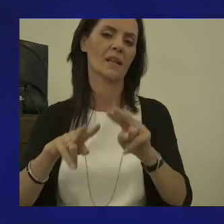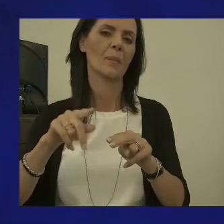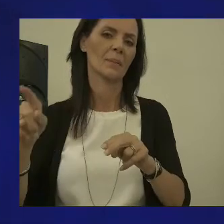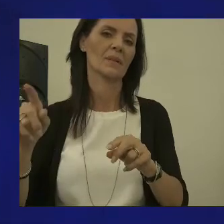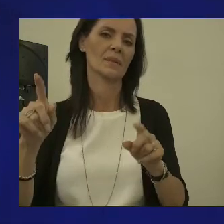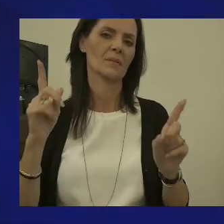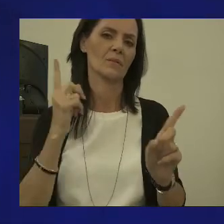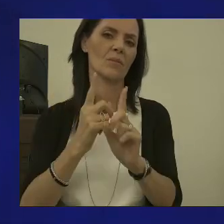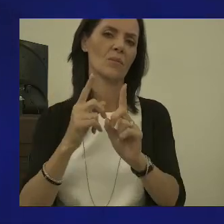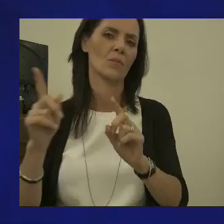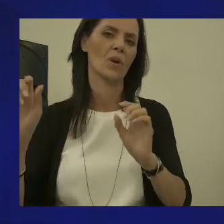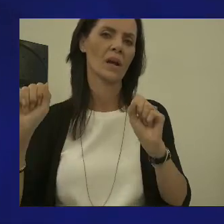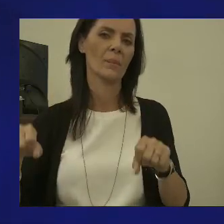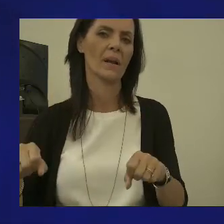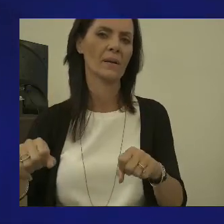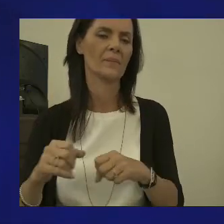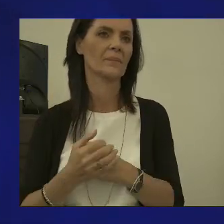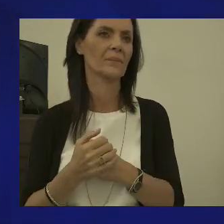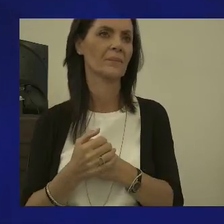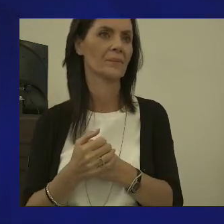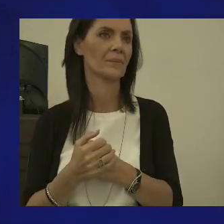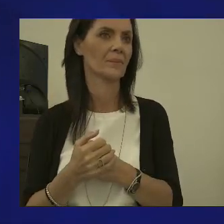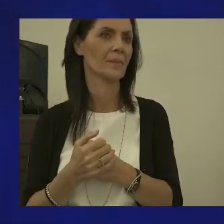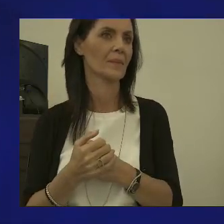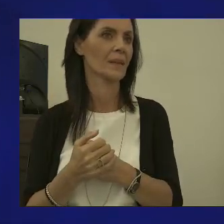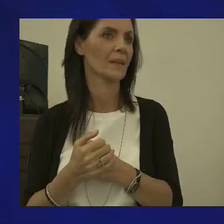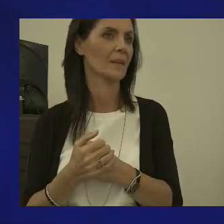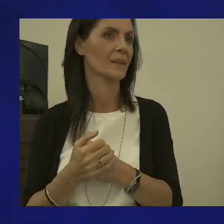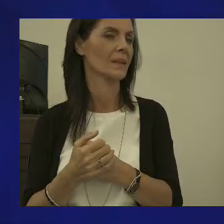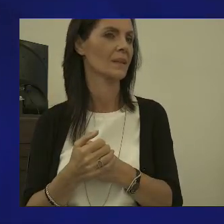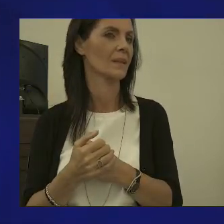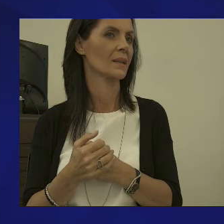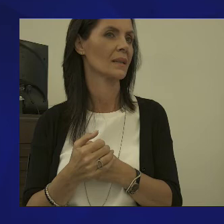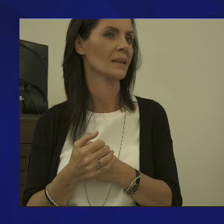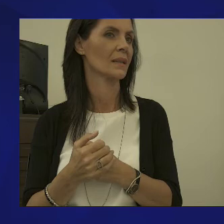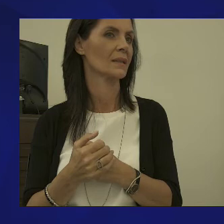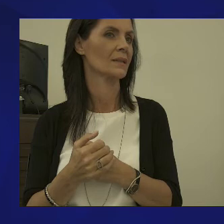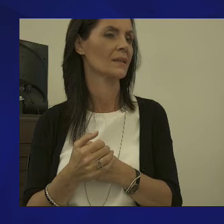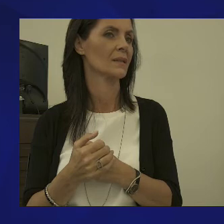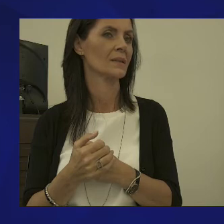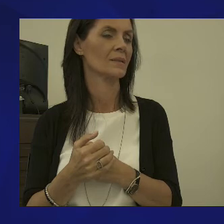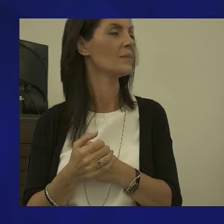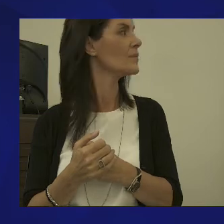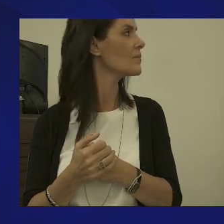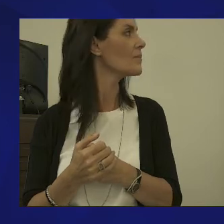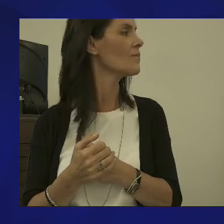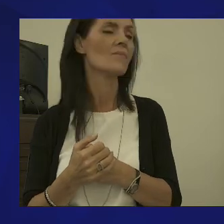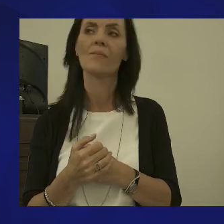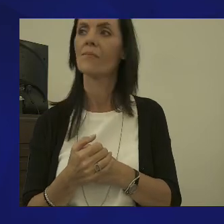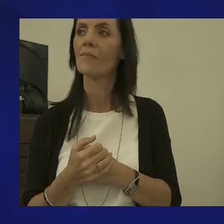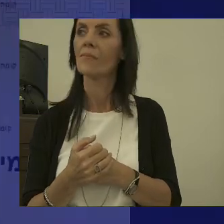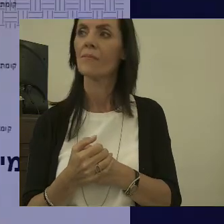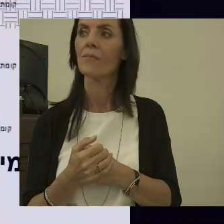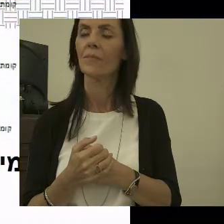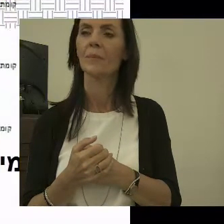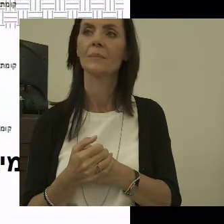אבל את הדרומית, נראה רגע את השביל. איזה? דרומית? הדרומית, כן. הכניסה לחניון אתה מדבר נחשב? לא, לא, את השביל, את החזית של השביל. חזית